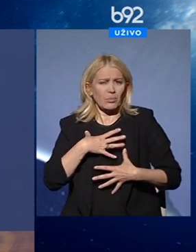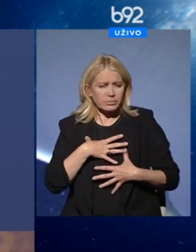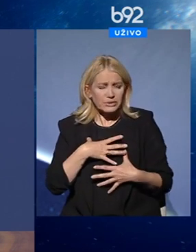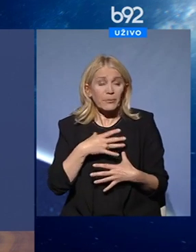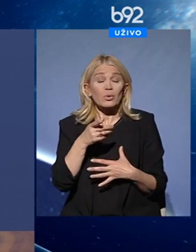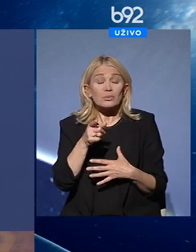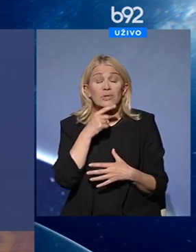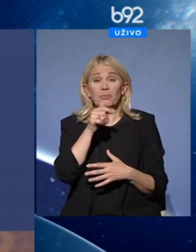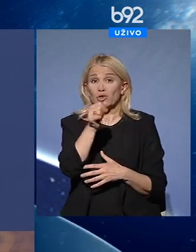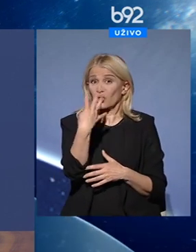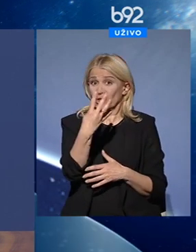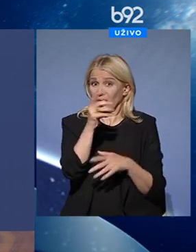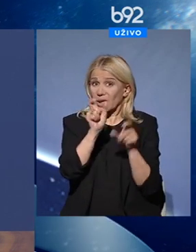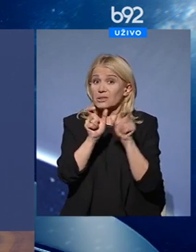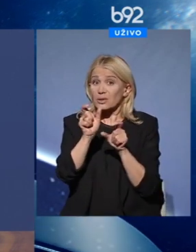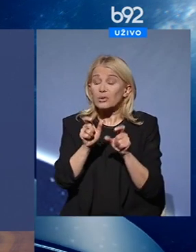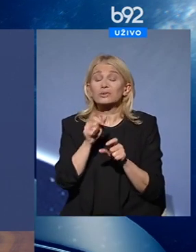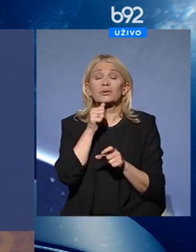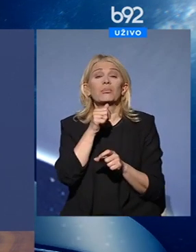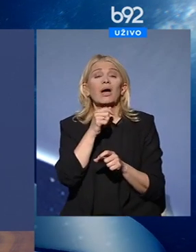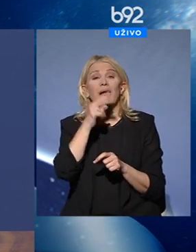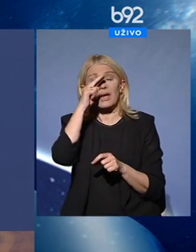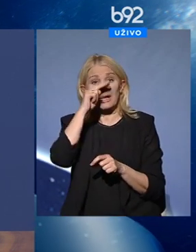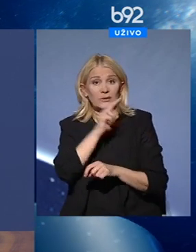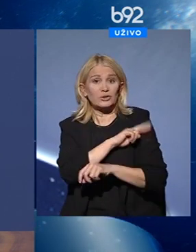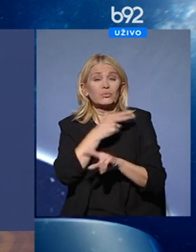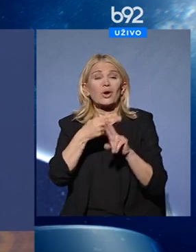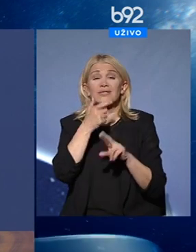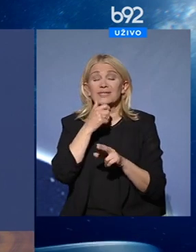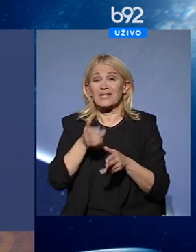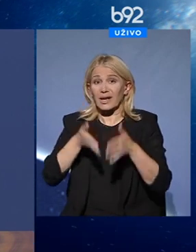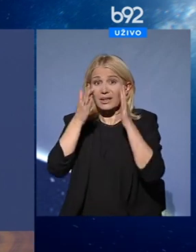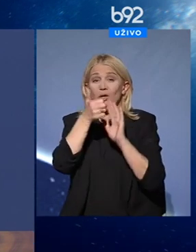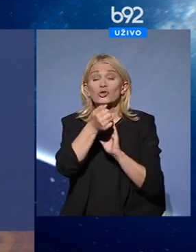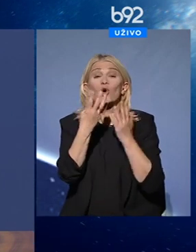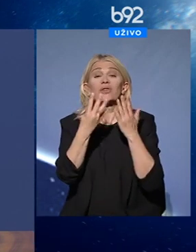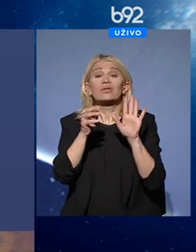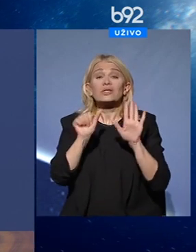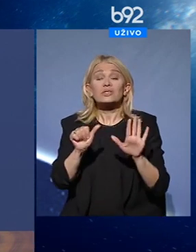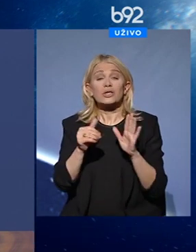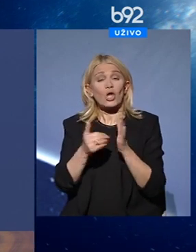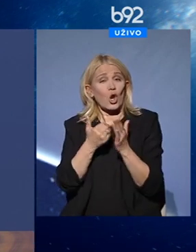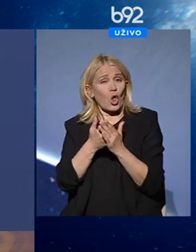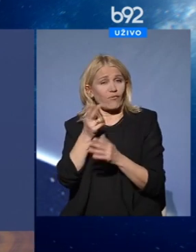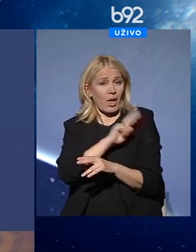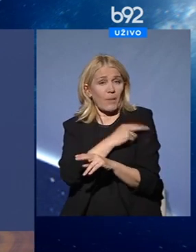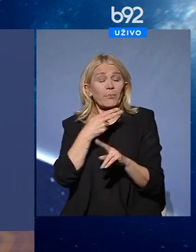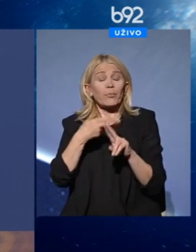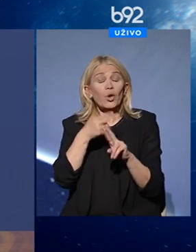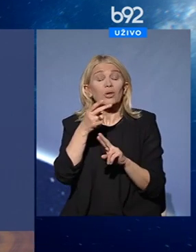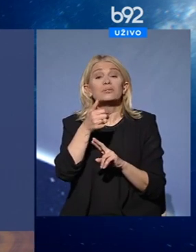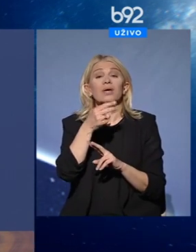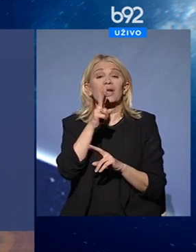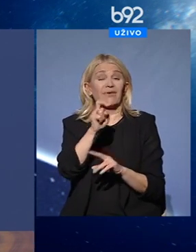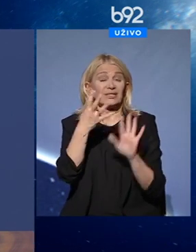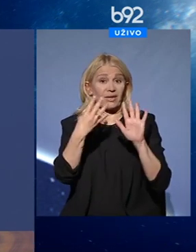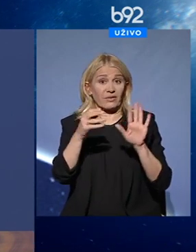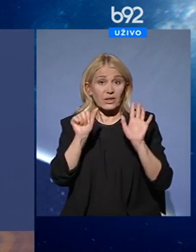pacijenata, klinički centar Niš stari deo 196 pacijenata, novi deo 256